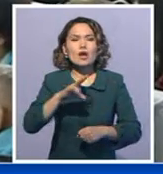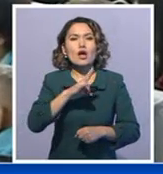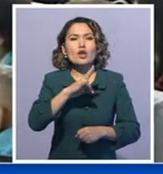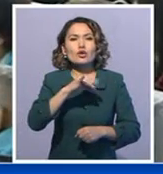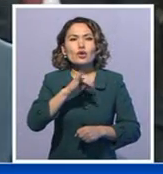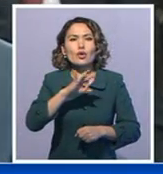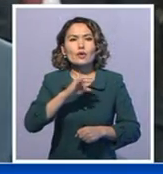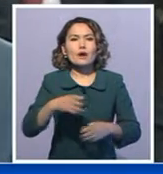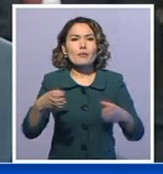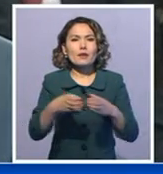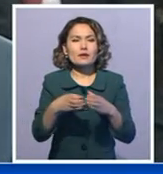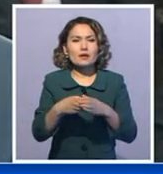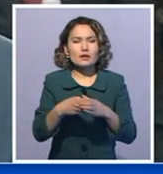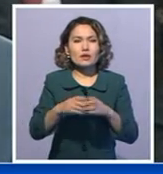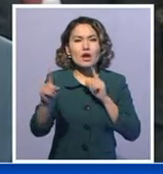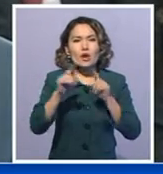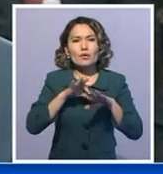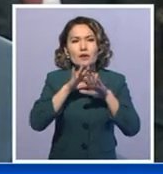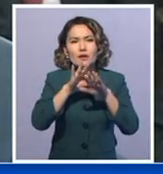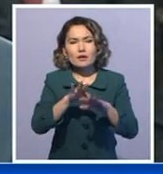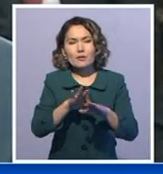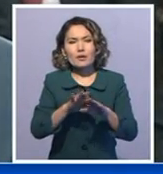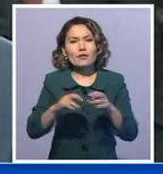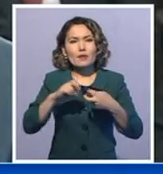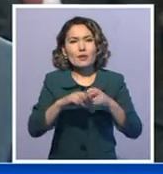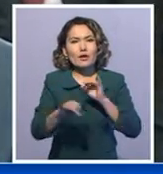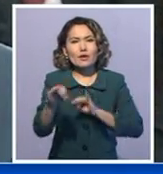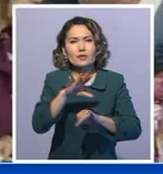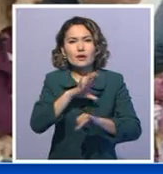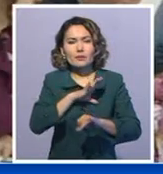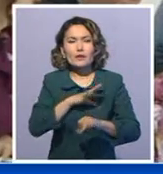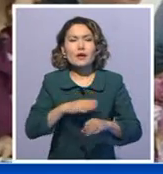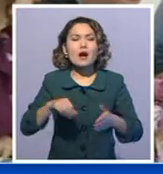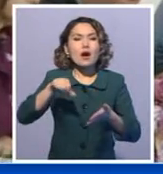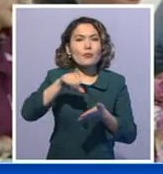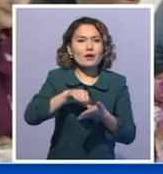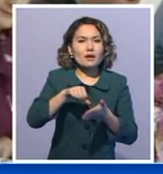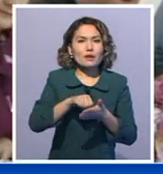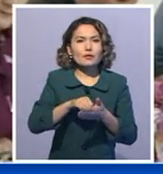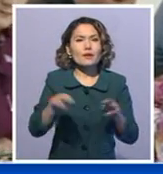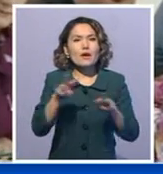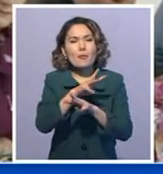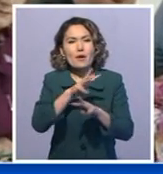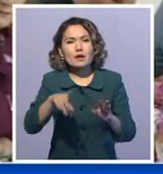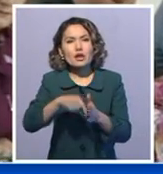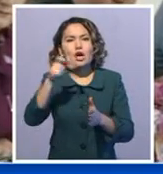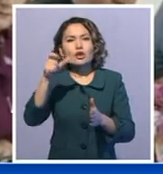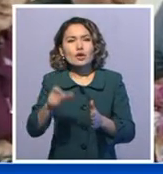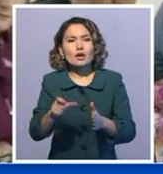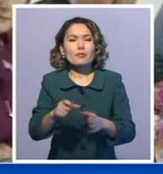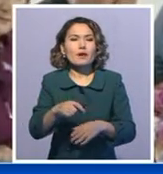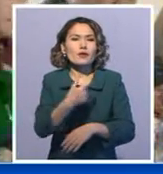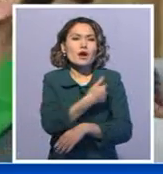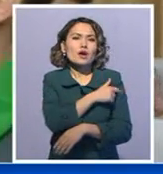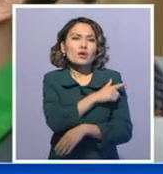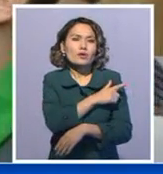партиясы облысы филиалының кеңейтілген саяси кеңесінде айтылды. Алқалы жиынға партия мүшелері мен жергілікті мәслихат депутаттары, әлеуметтік сала